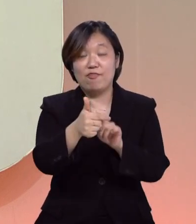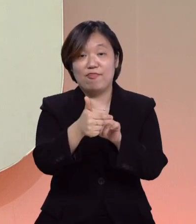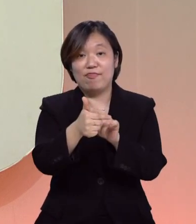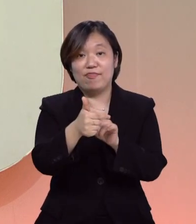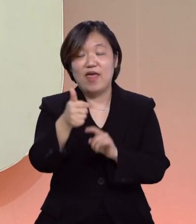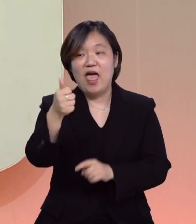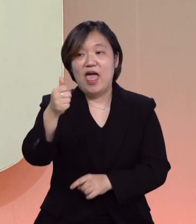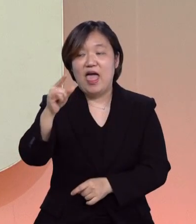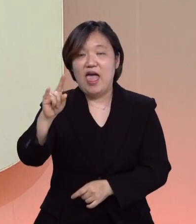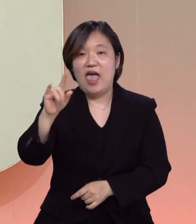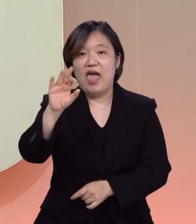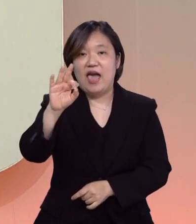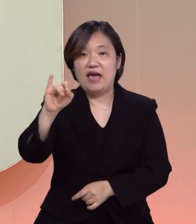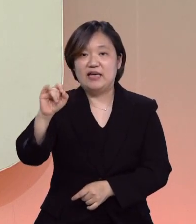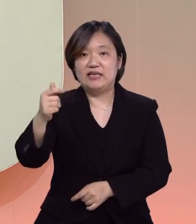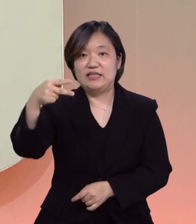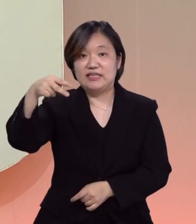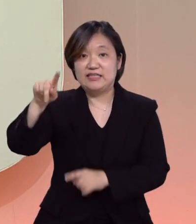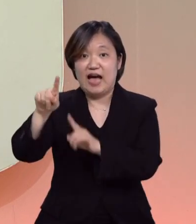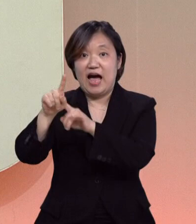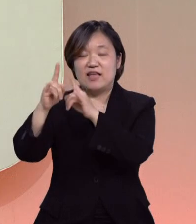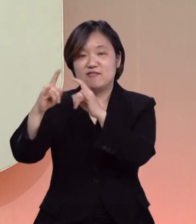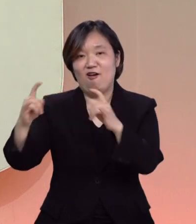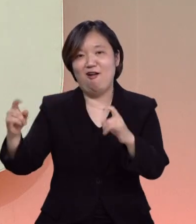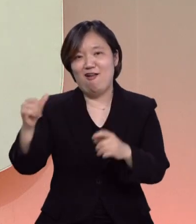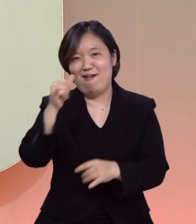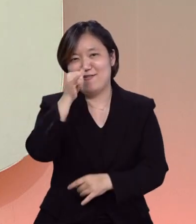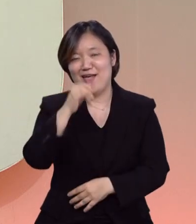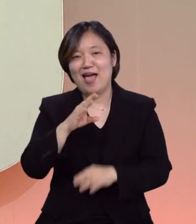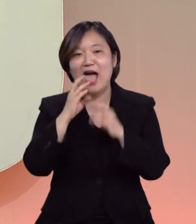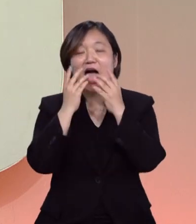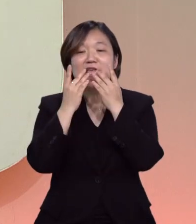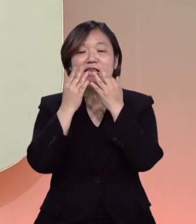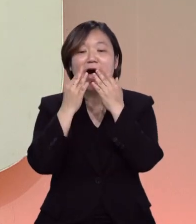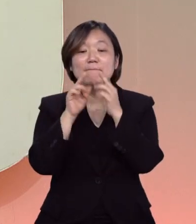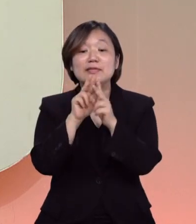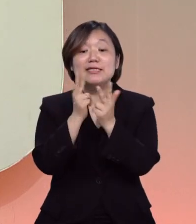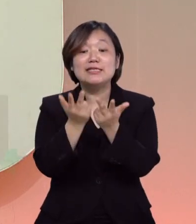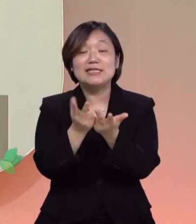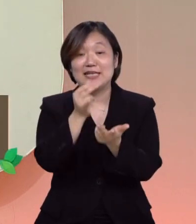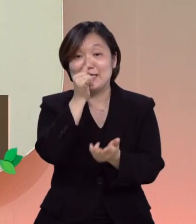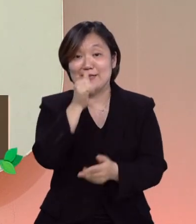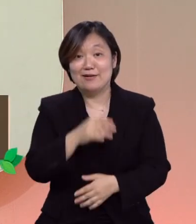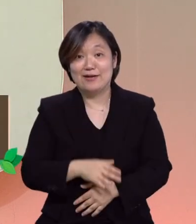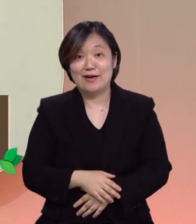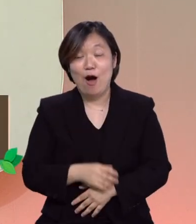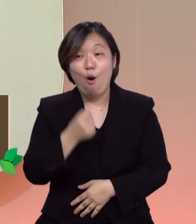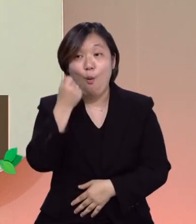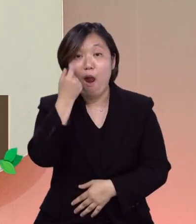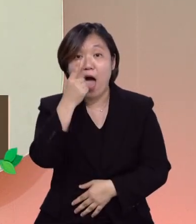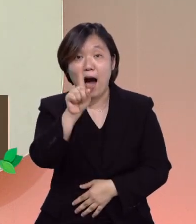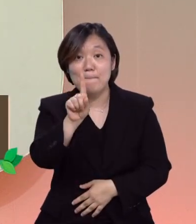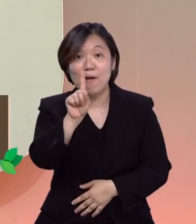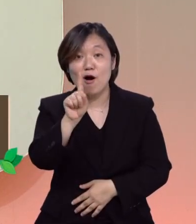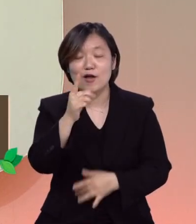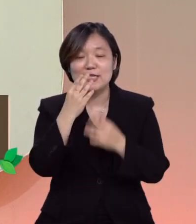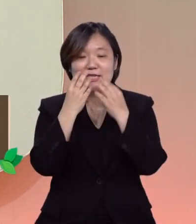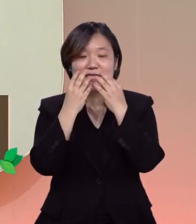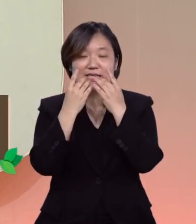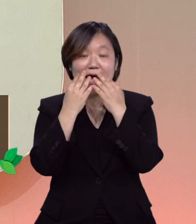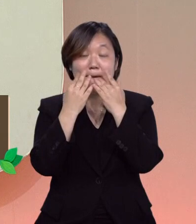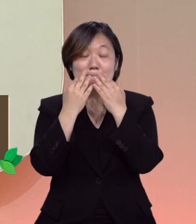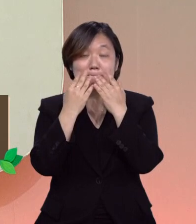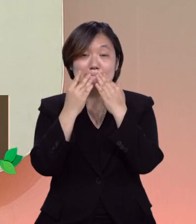해인사에서 나오는 해인이라는 잡지가 있어요 월간지거든요 월마다 해인사에서